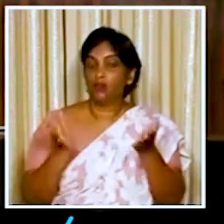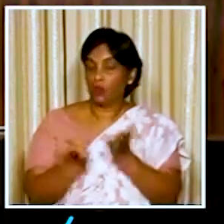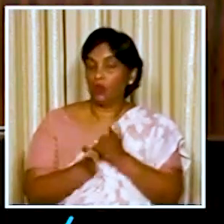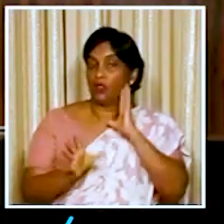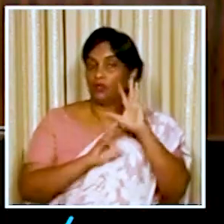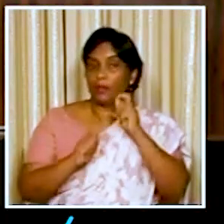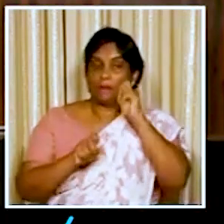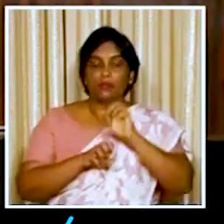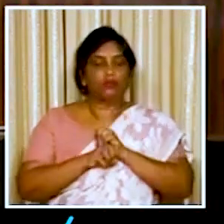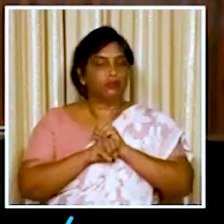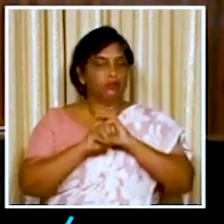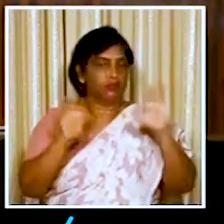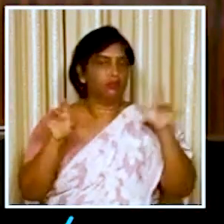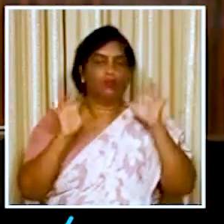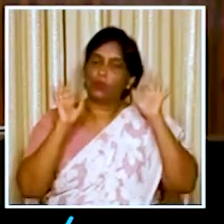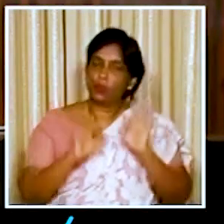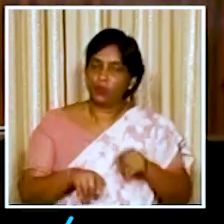තොරතුරු මහජනතාව වෙත විවෘත කිරීමට